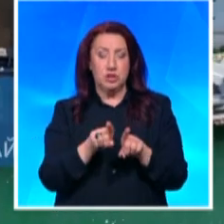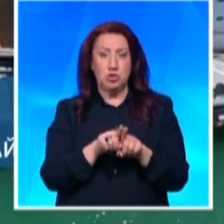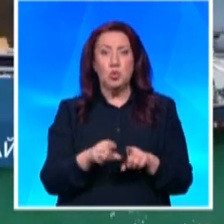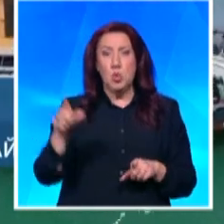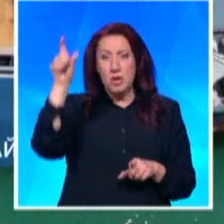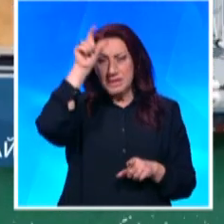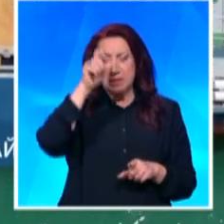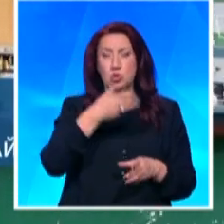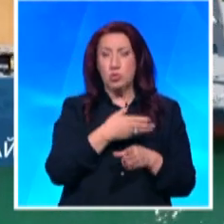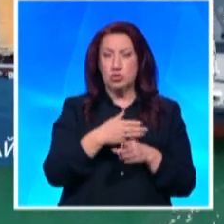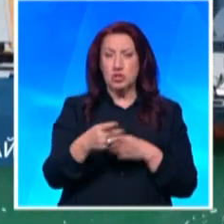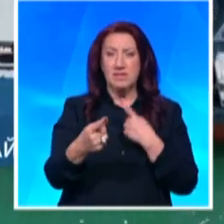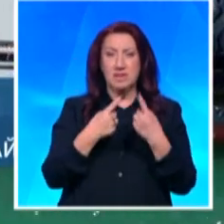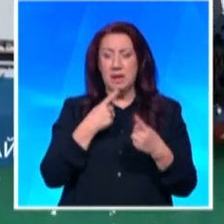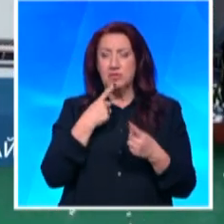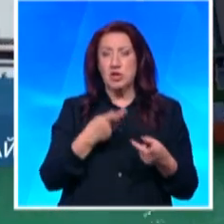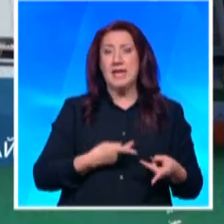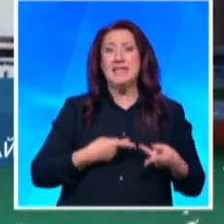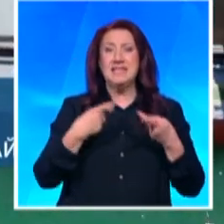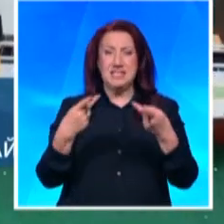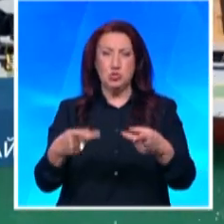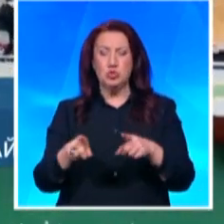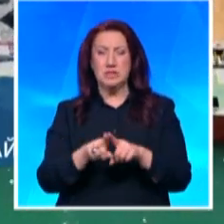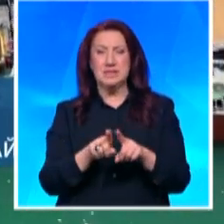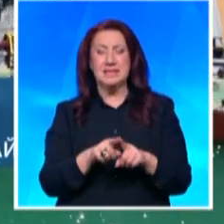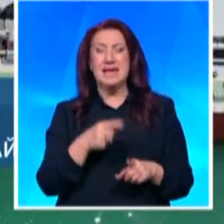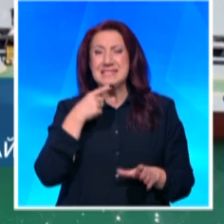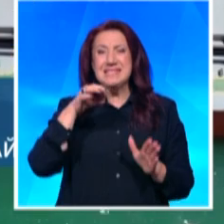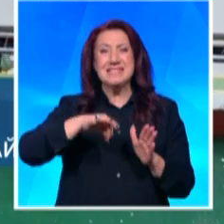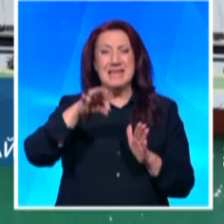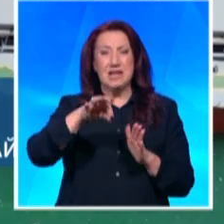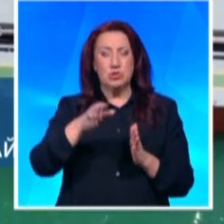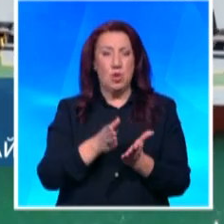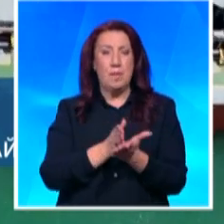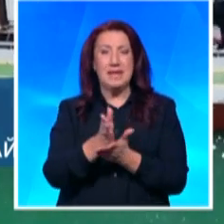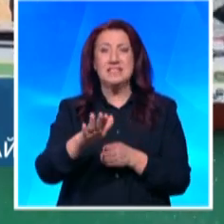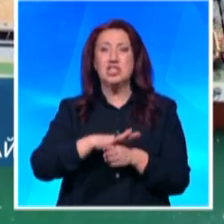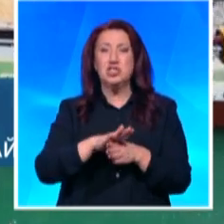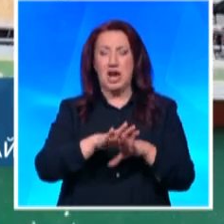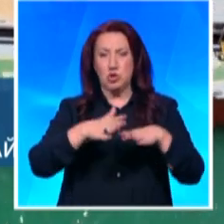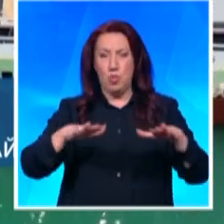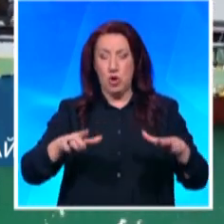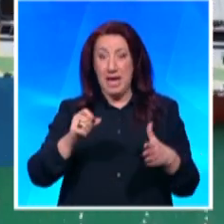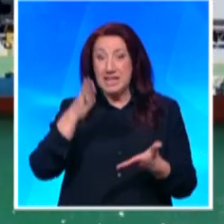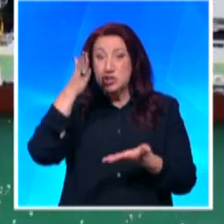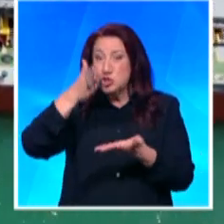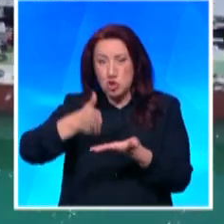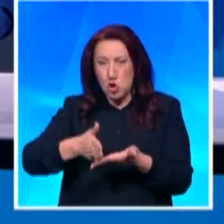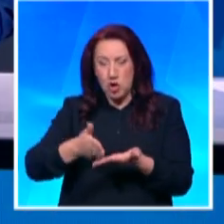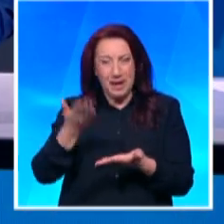на украинско зърно през Черно море. Срокът на така наречената зърнена сделка изтича на 18 май.